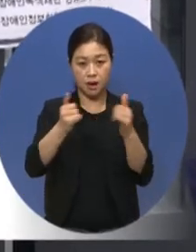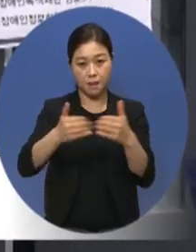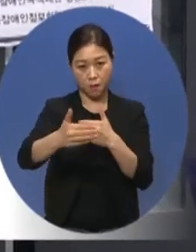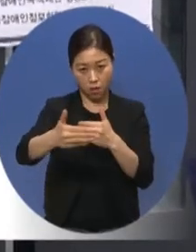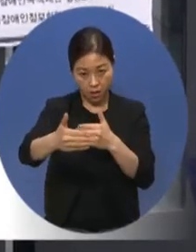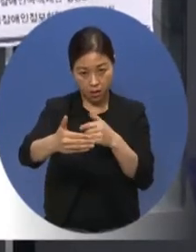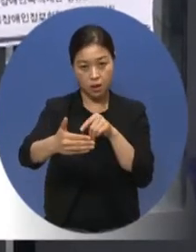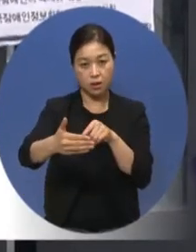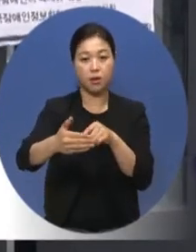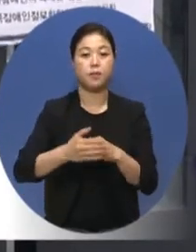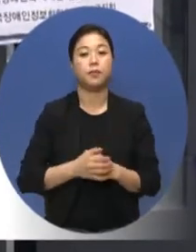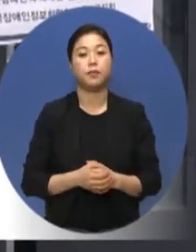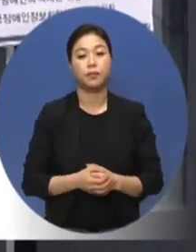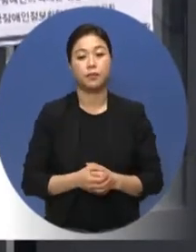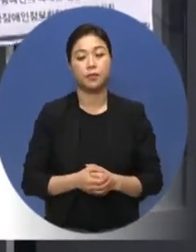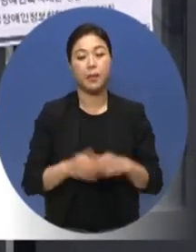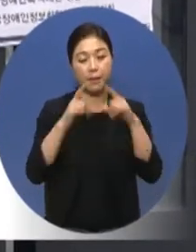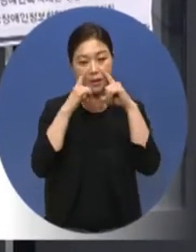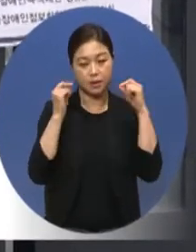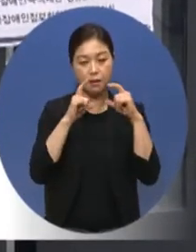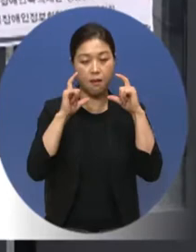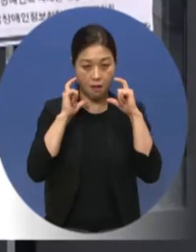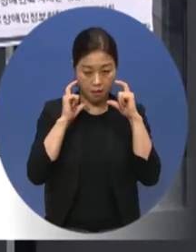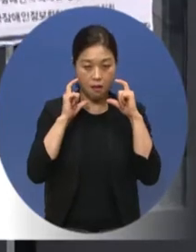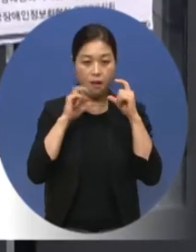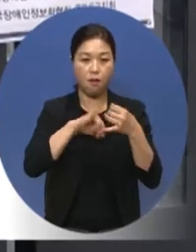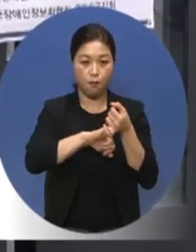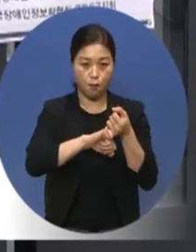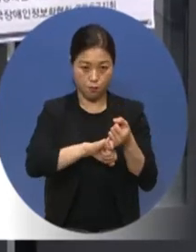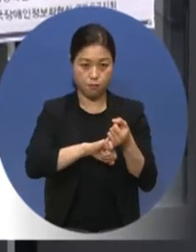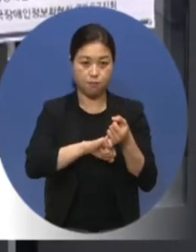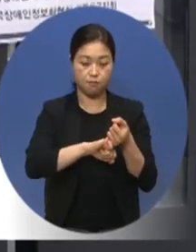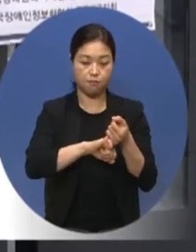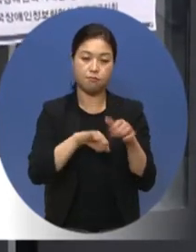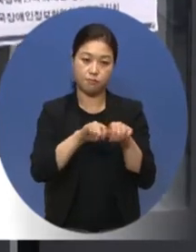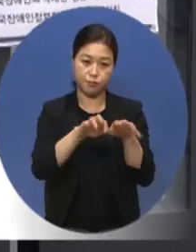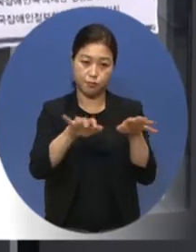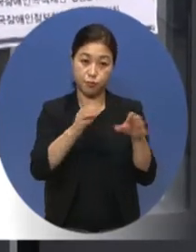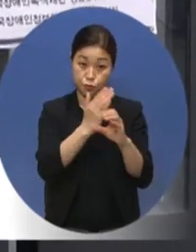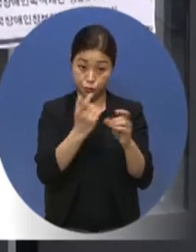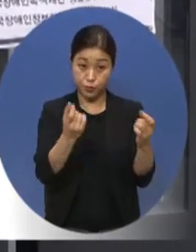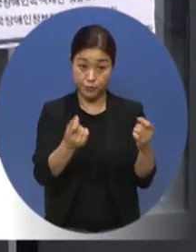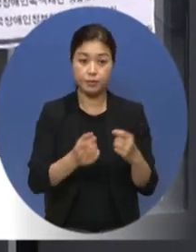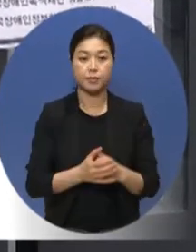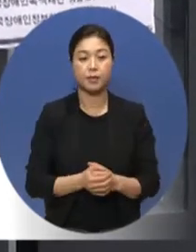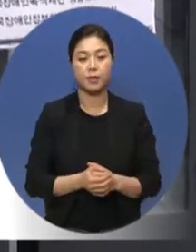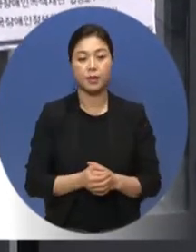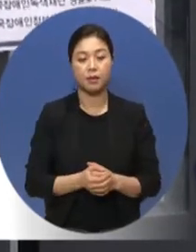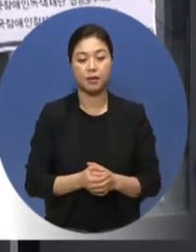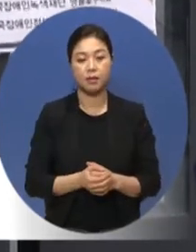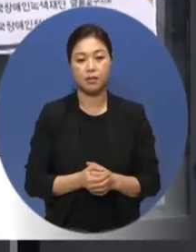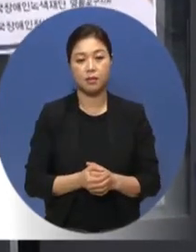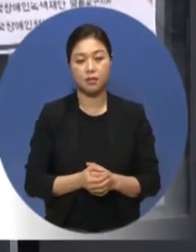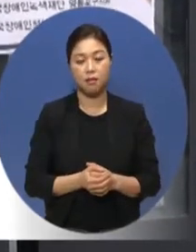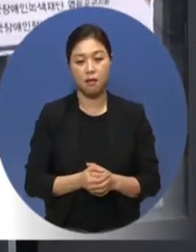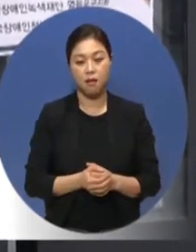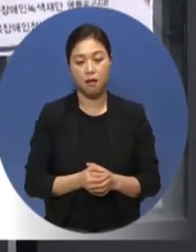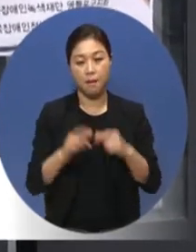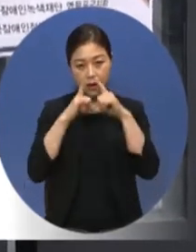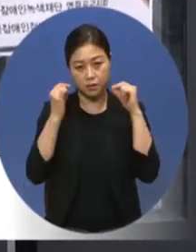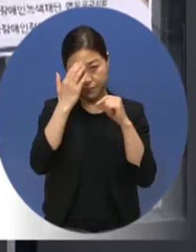사회적 거리두기라든가 마스크 쓰기 운동이 확산되고 있는 시점에서 더더욱이나 뜻깊은 일이라고